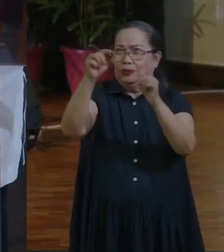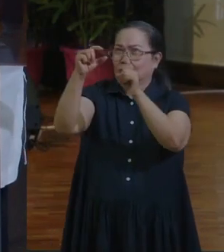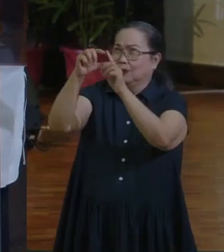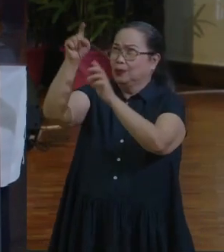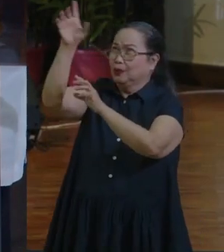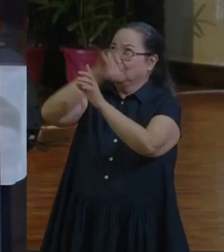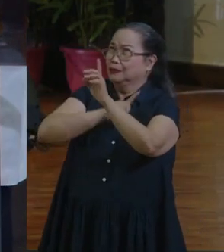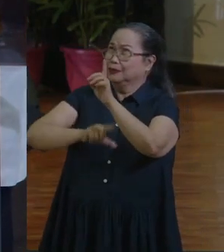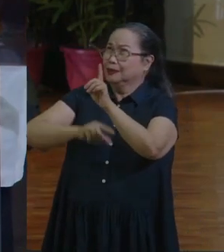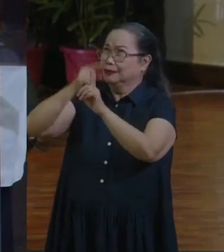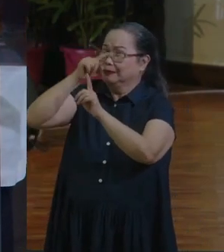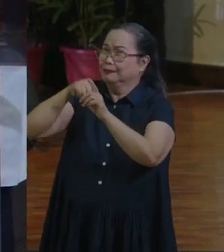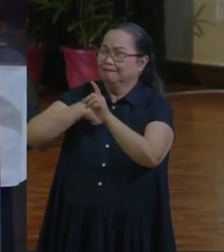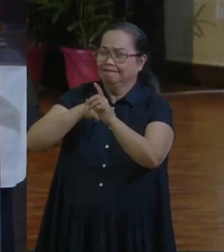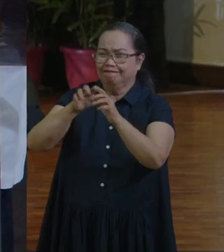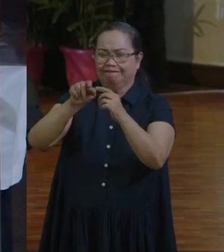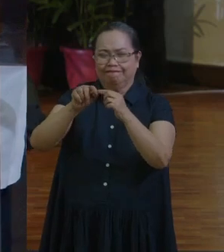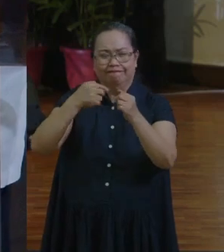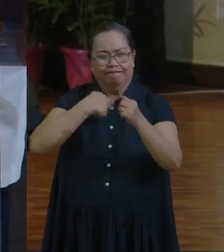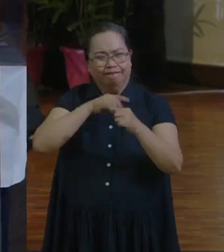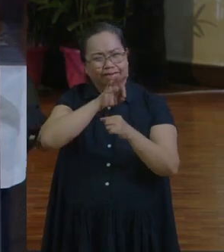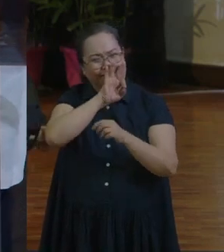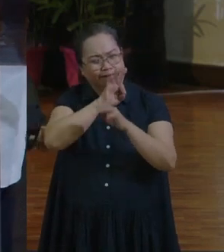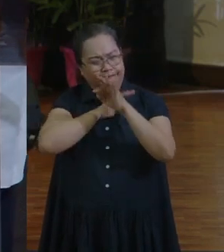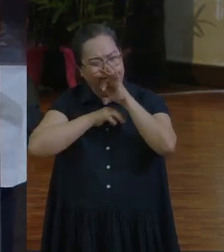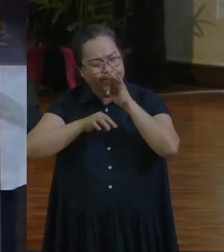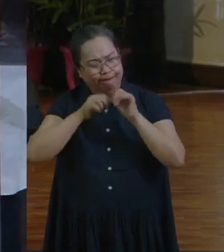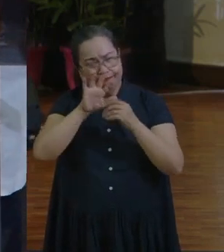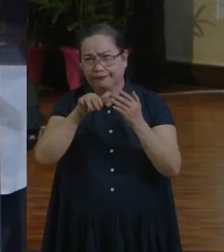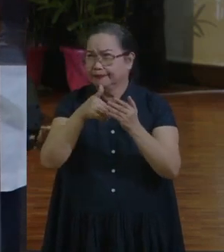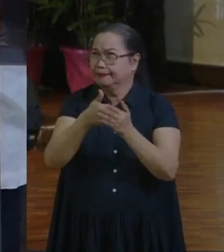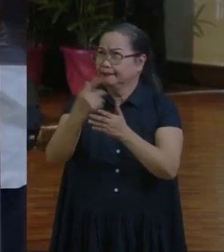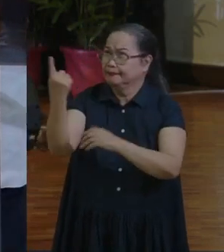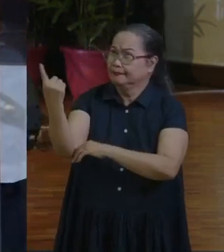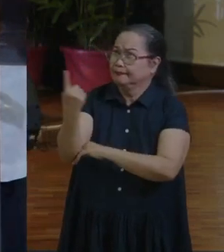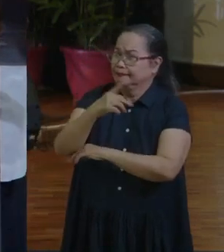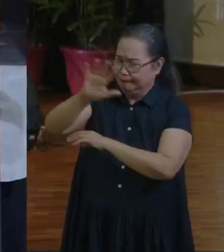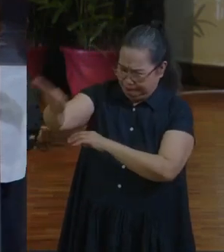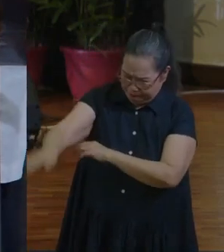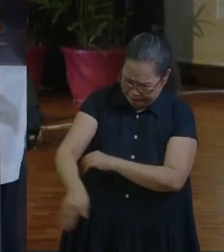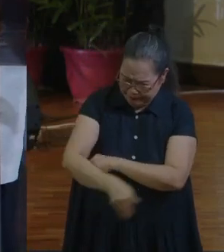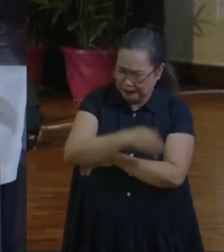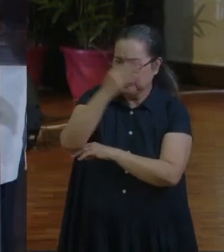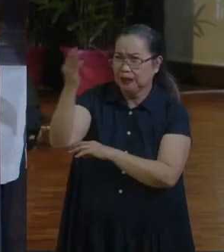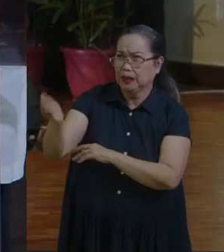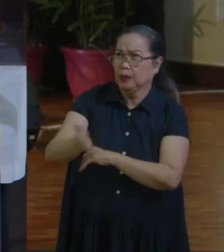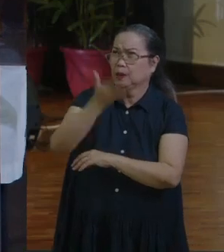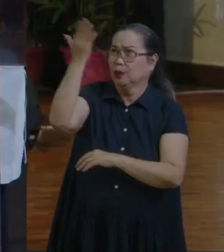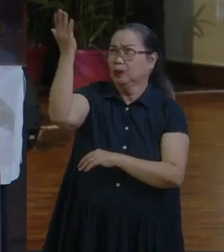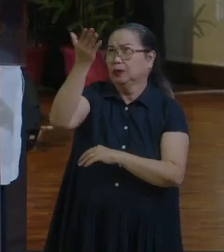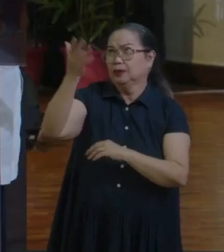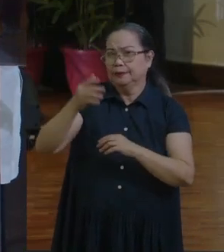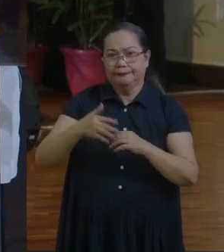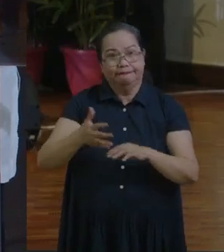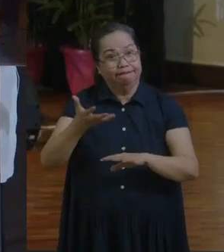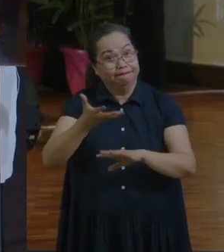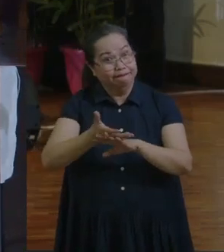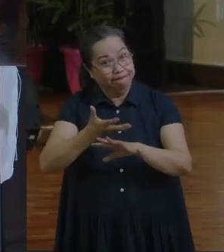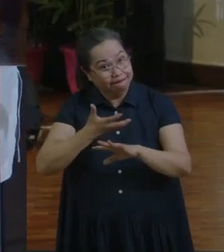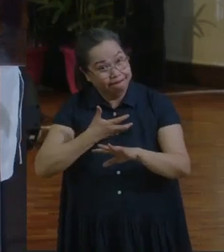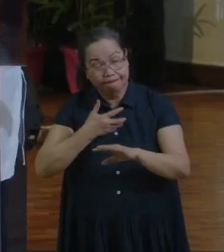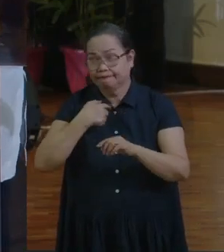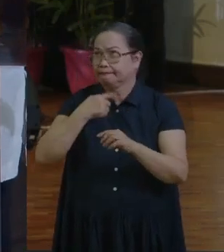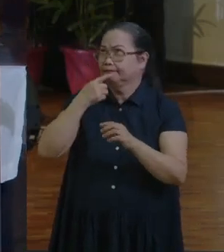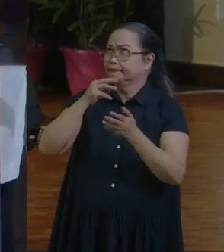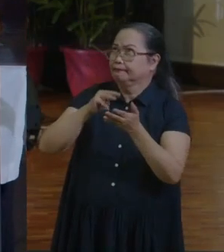has become for me a reproach and derision all day long. If I say I will not